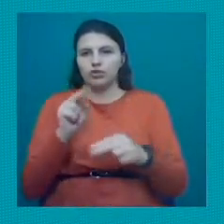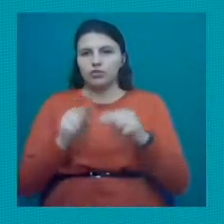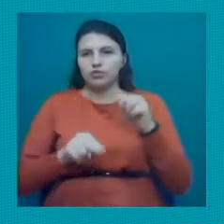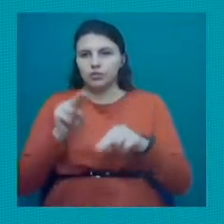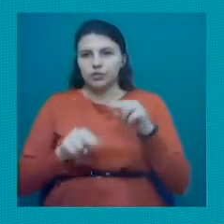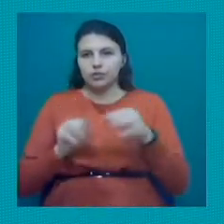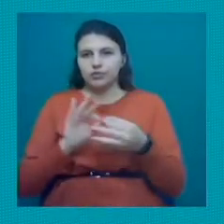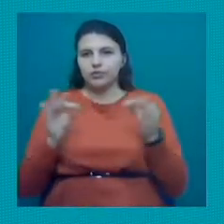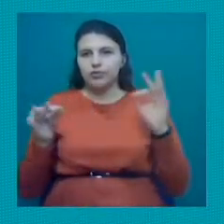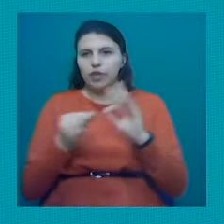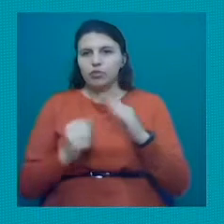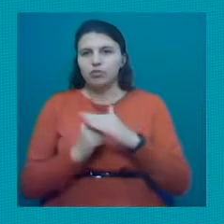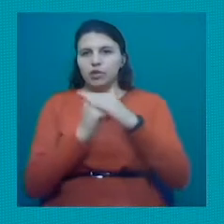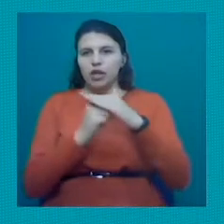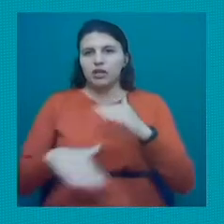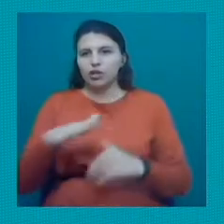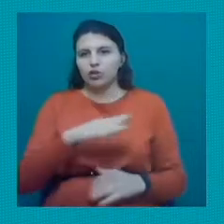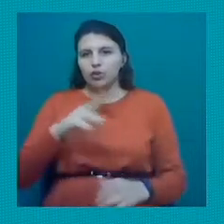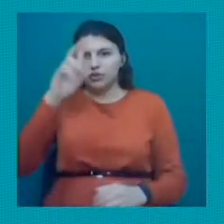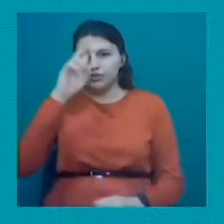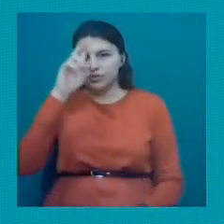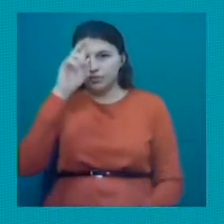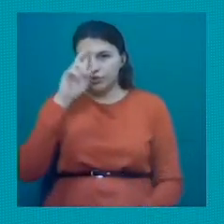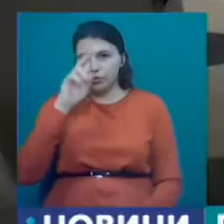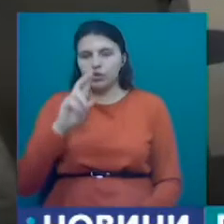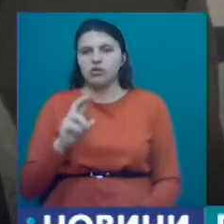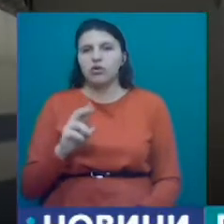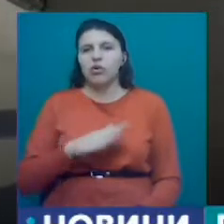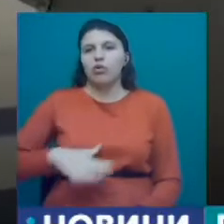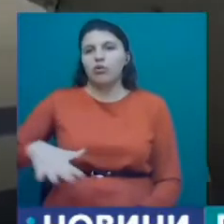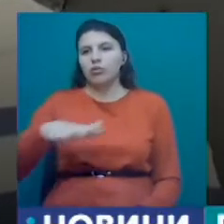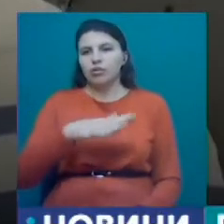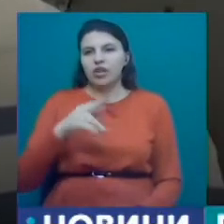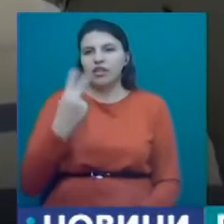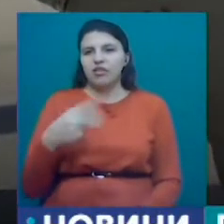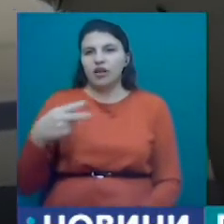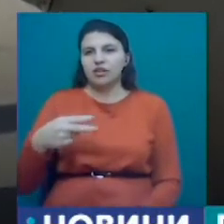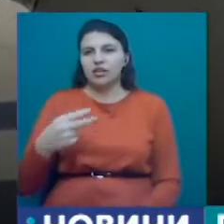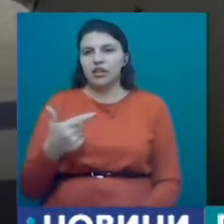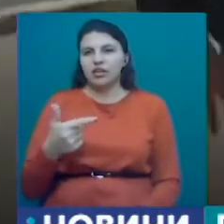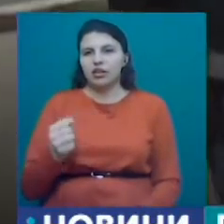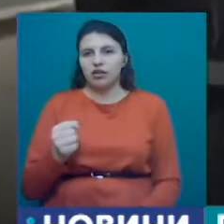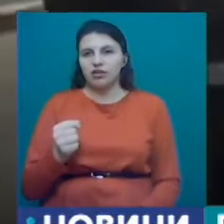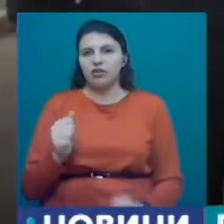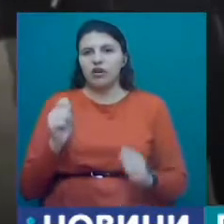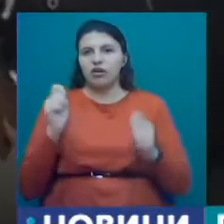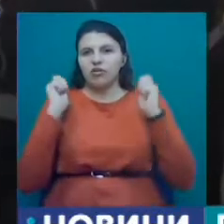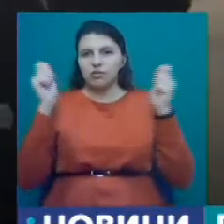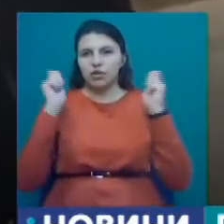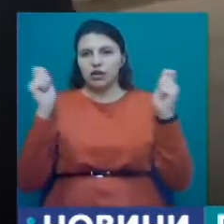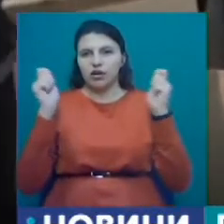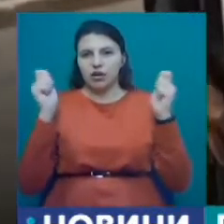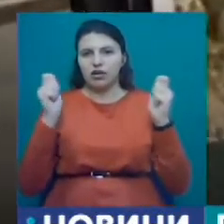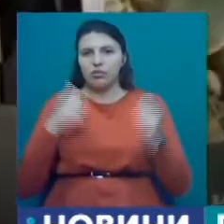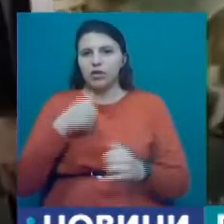території природного комплексу у Святогірську, загальна площа якої 20 гектарів. Люди вийшли з плакатами «Ми не